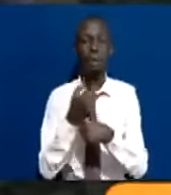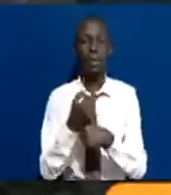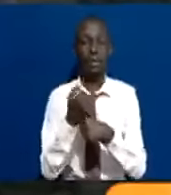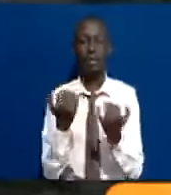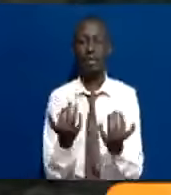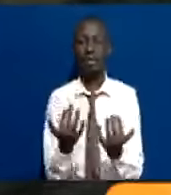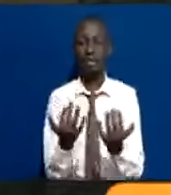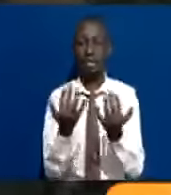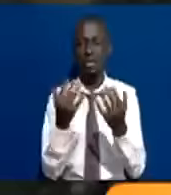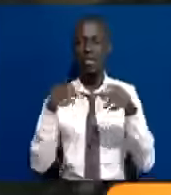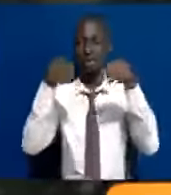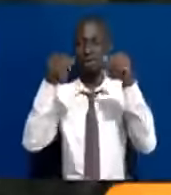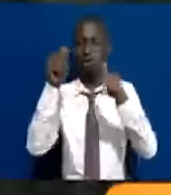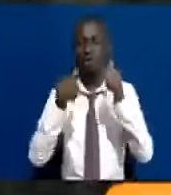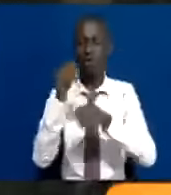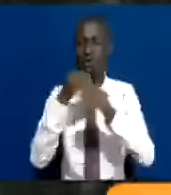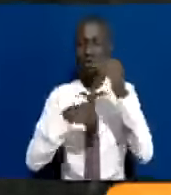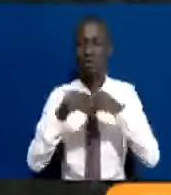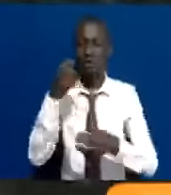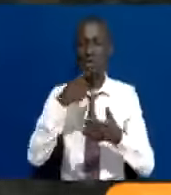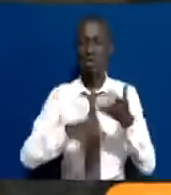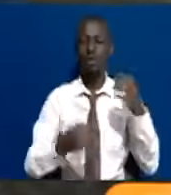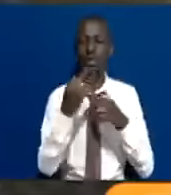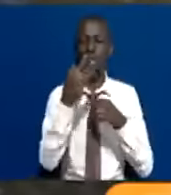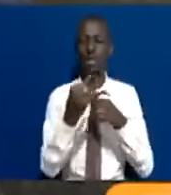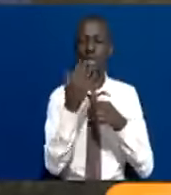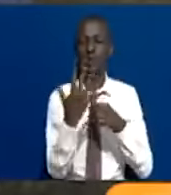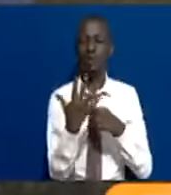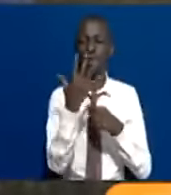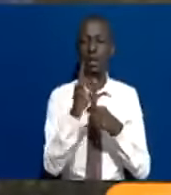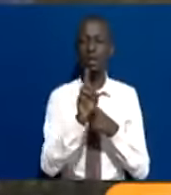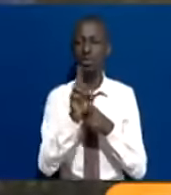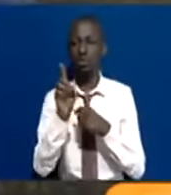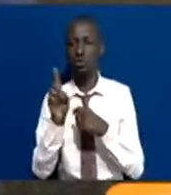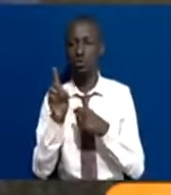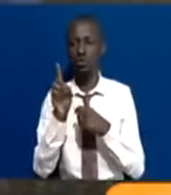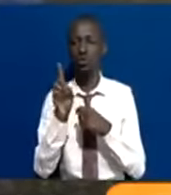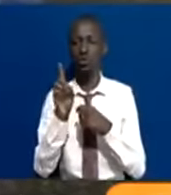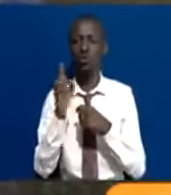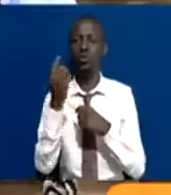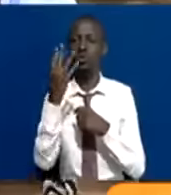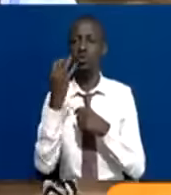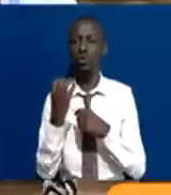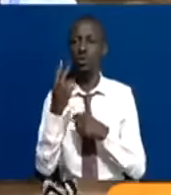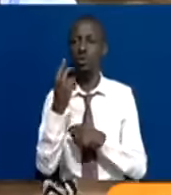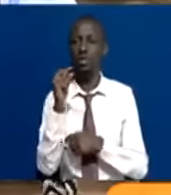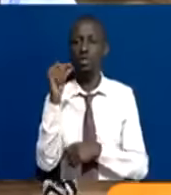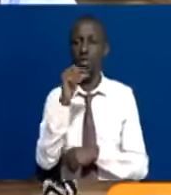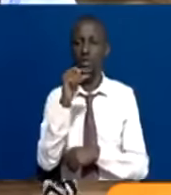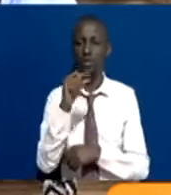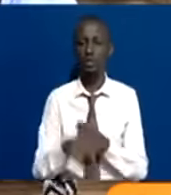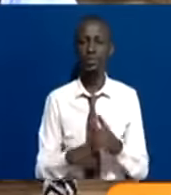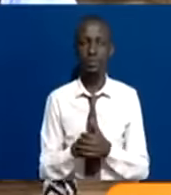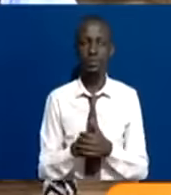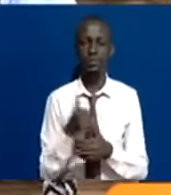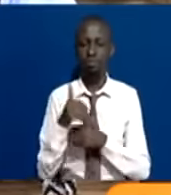nyasi utakaouzwa kwa kati ya shilingi 35 hadi 40 kwa kilo. Within the next one, mwaka